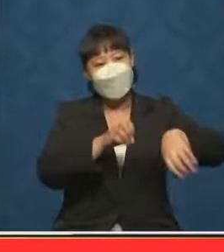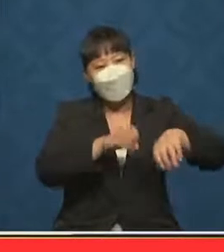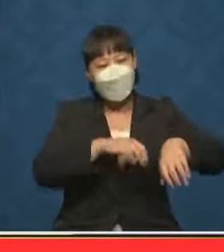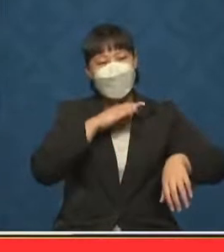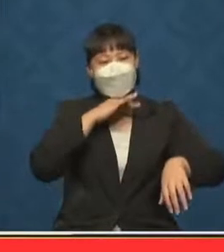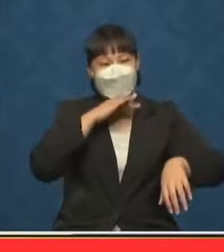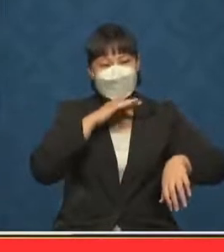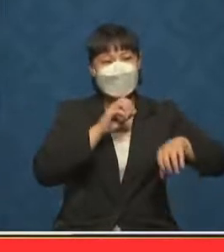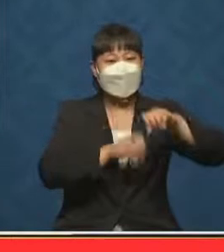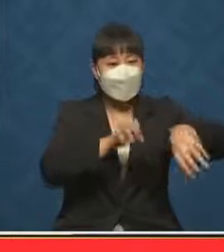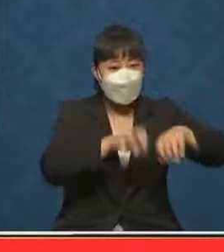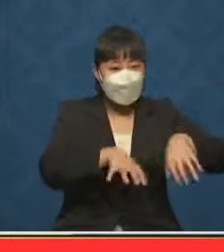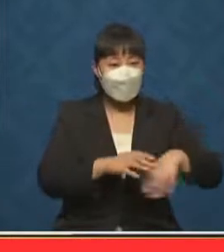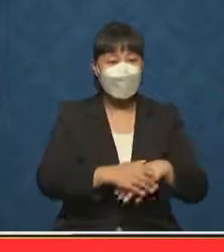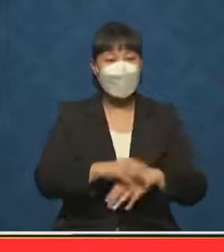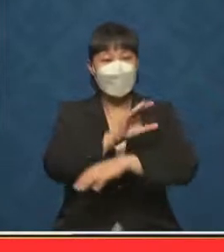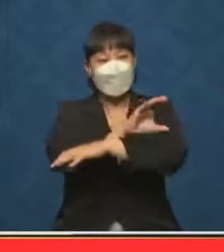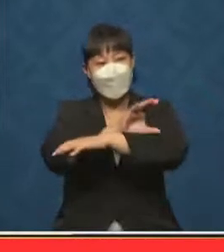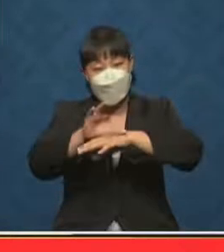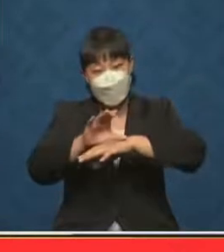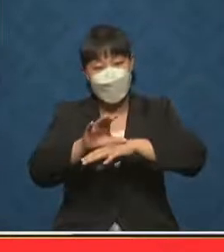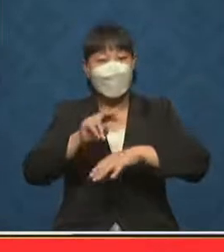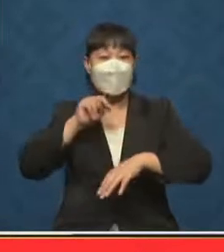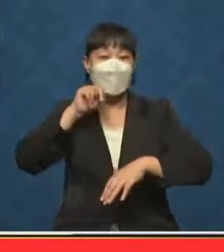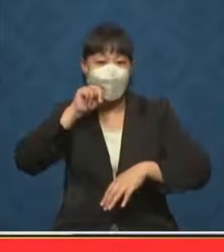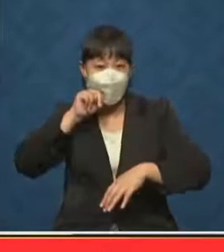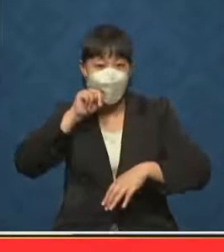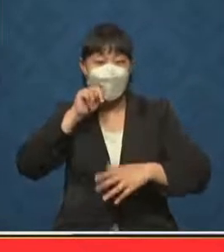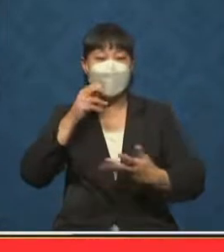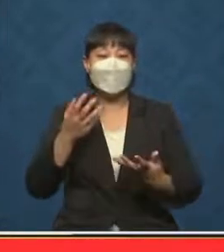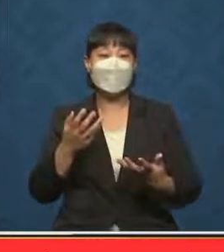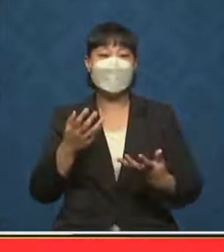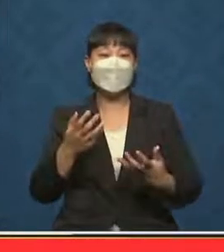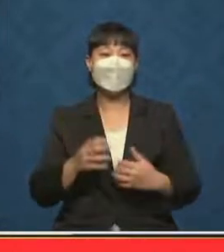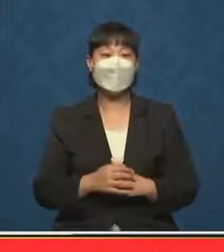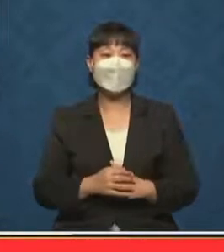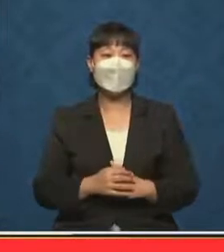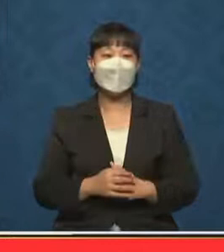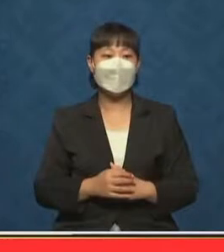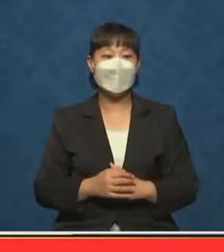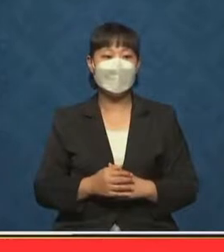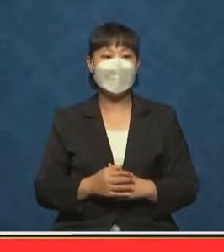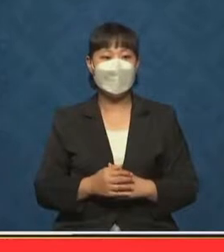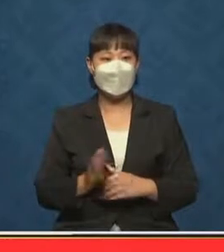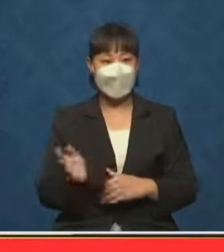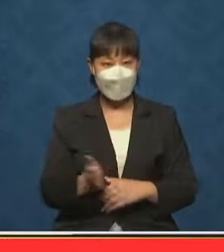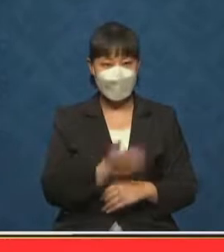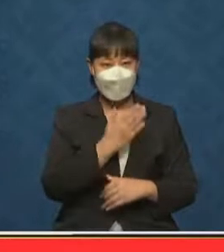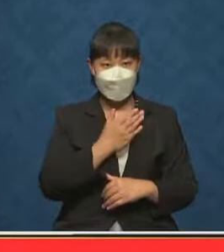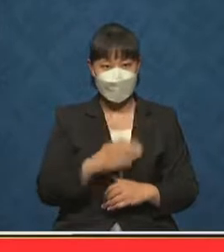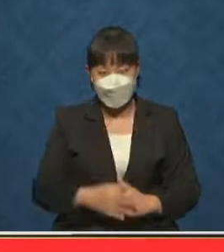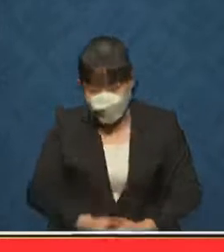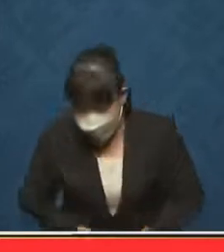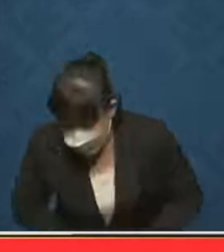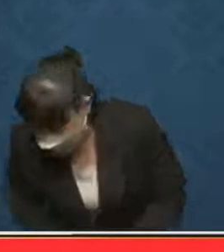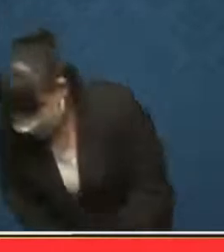รถไฟ้าทั้งเรื่องของกประปาขอแย่ธรรมธธาน